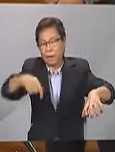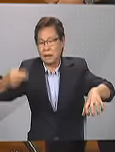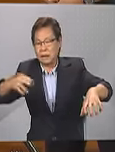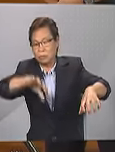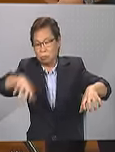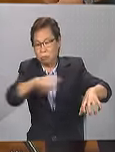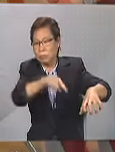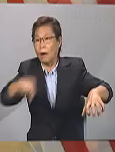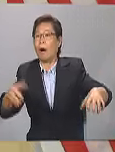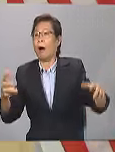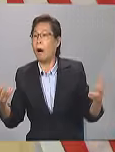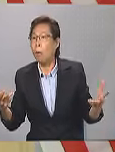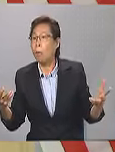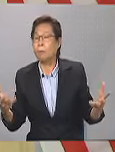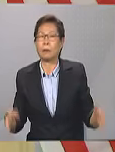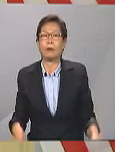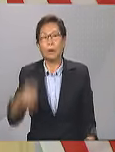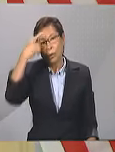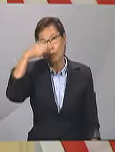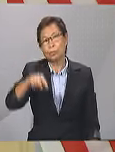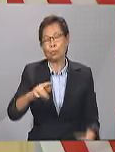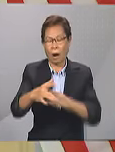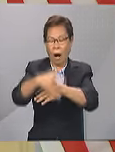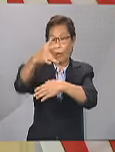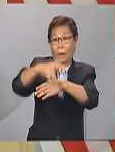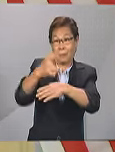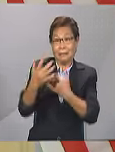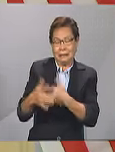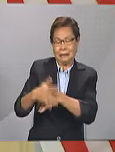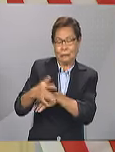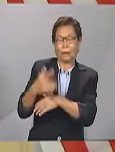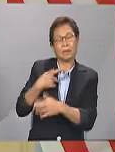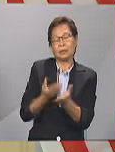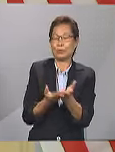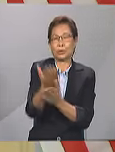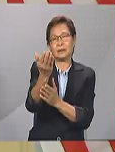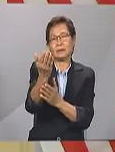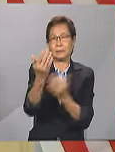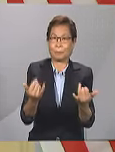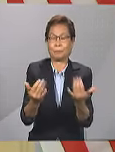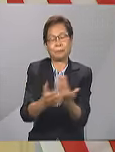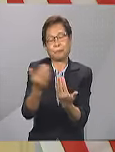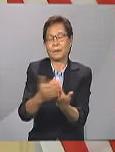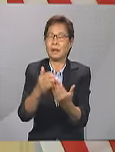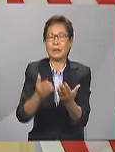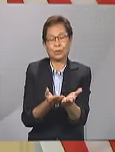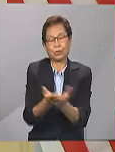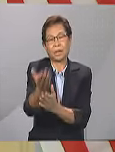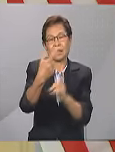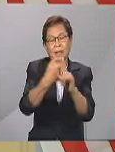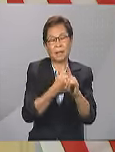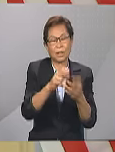bagaimana untuk peringkat awal Dice straightforwardly Kidul yaitu